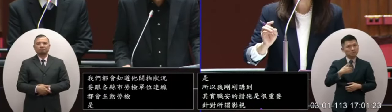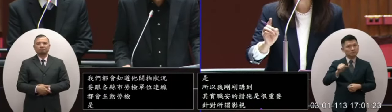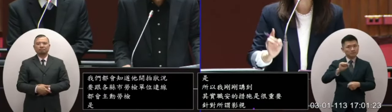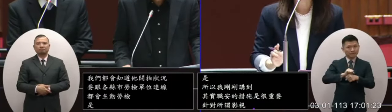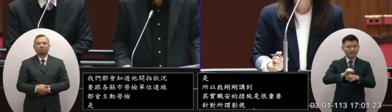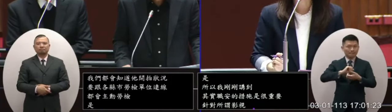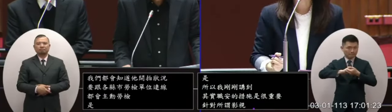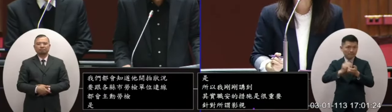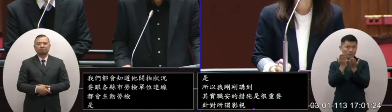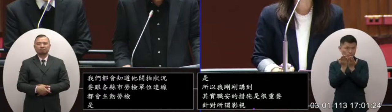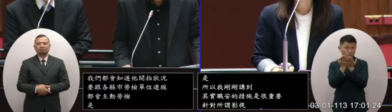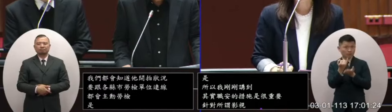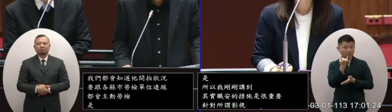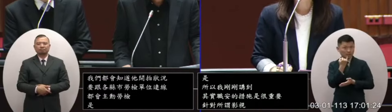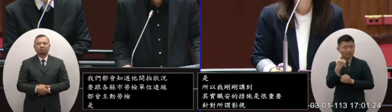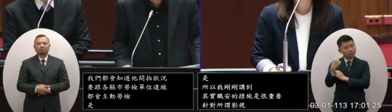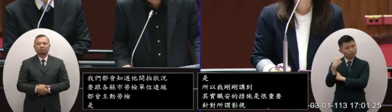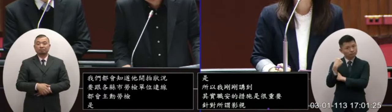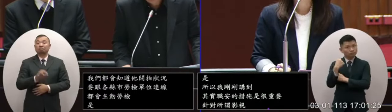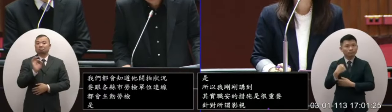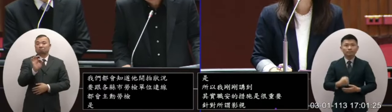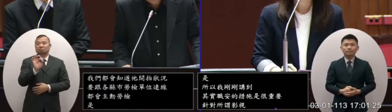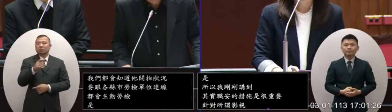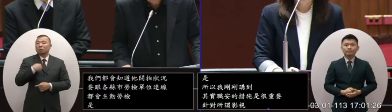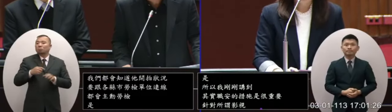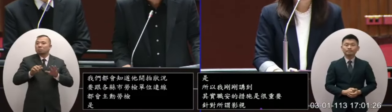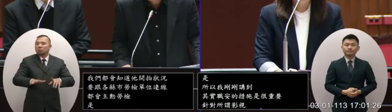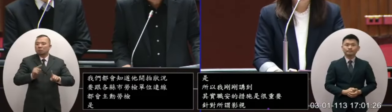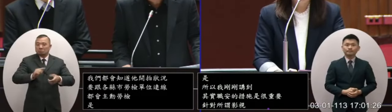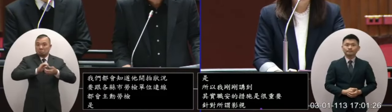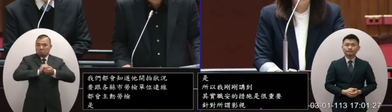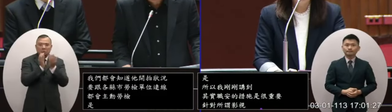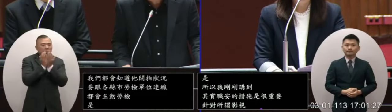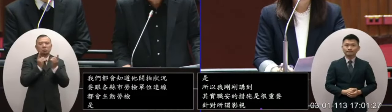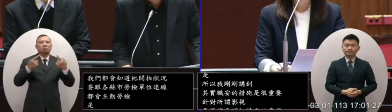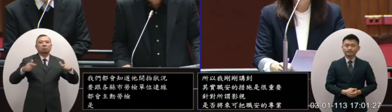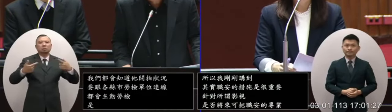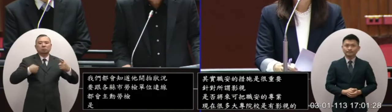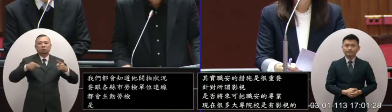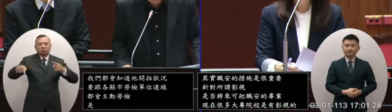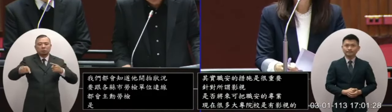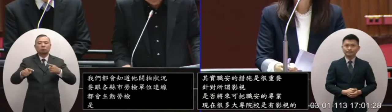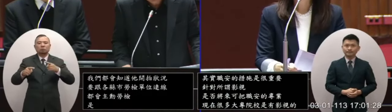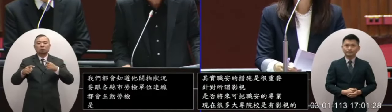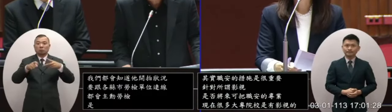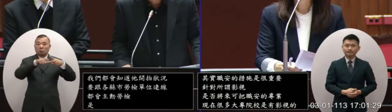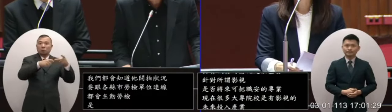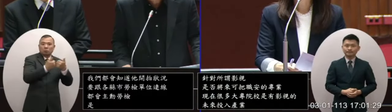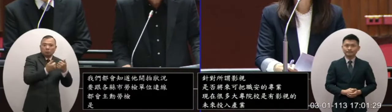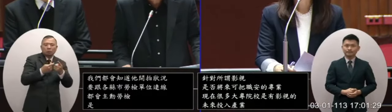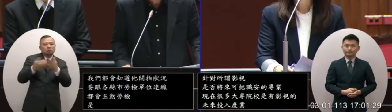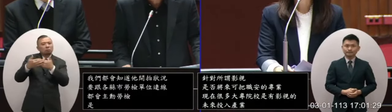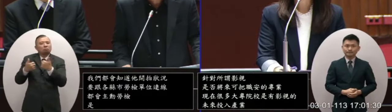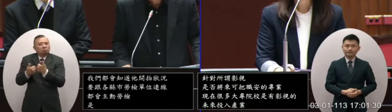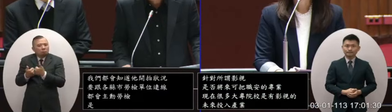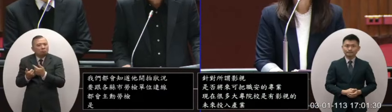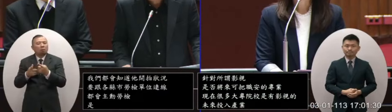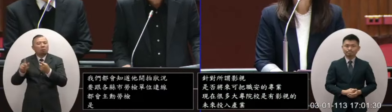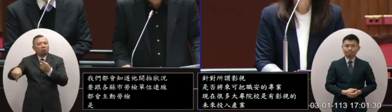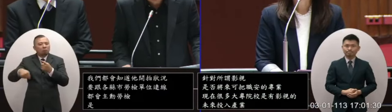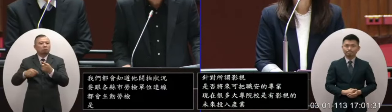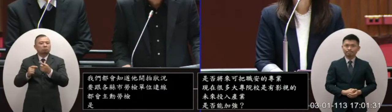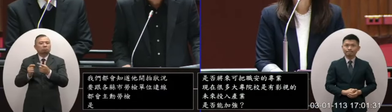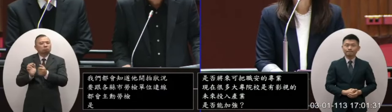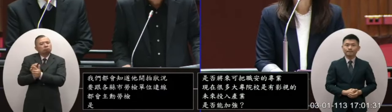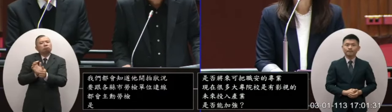修课？这个我们来努力好不好？ 是的，我们现在是没有必修课，不过我们是透过工协会，事实上有持续在进行有关于